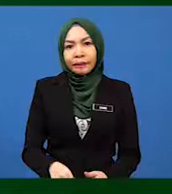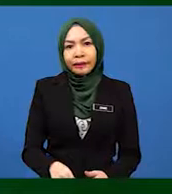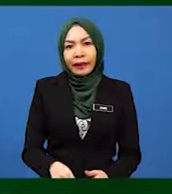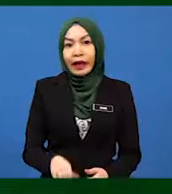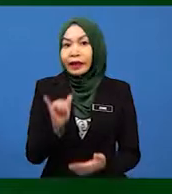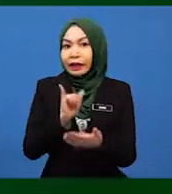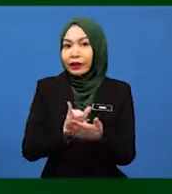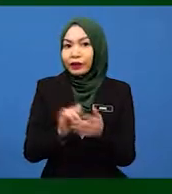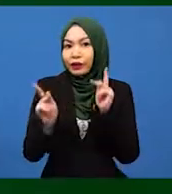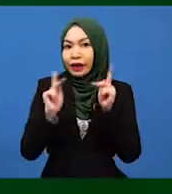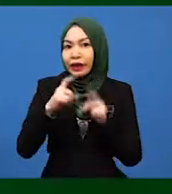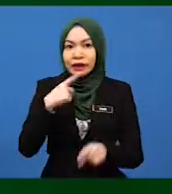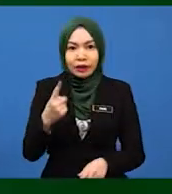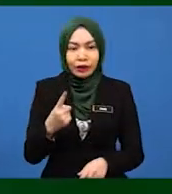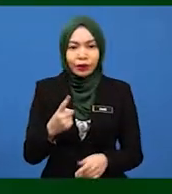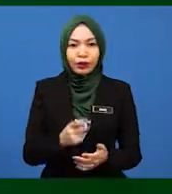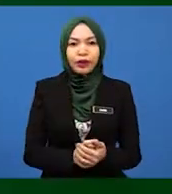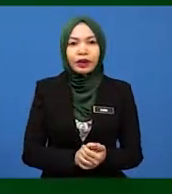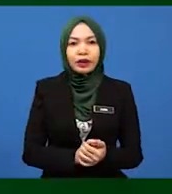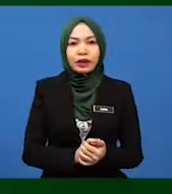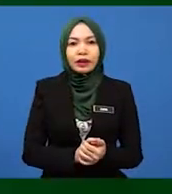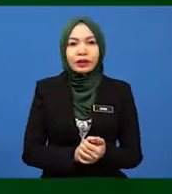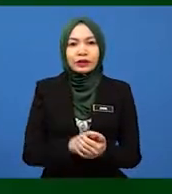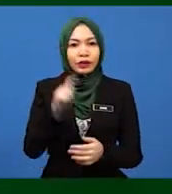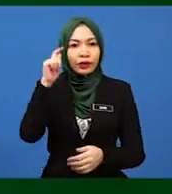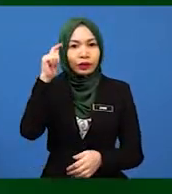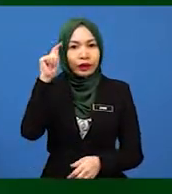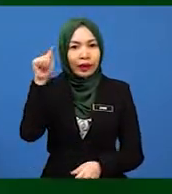tanda koma dan tanda seru.